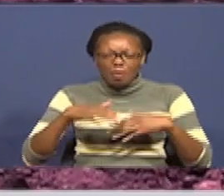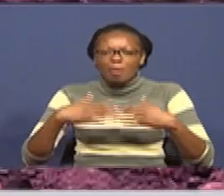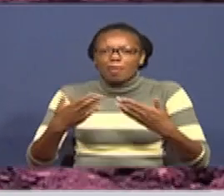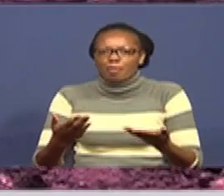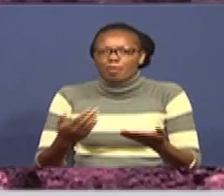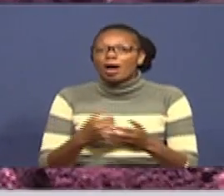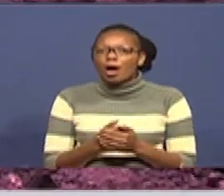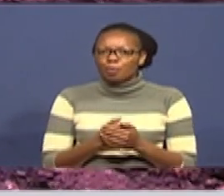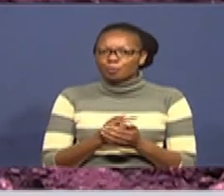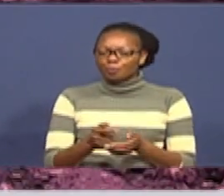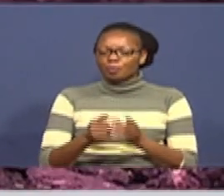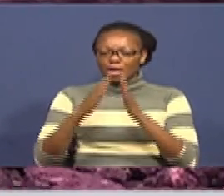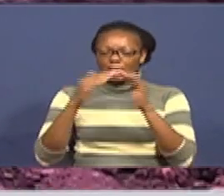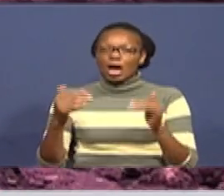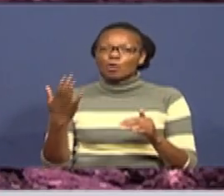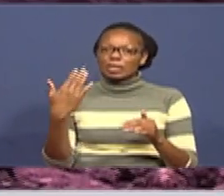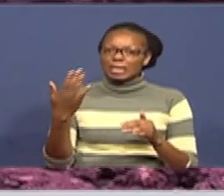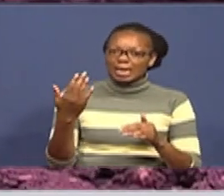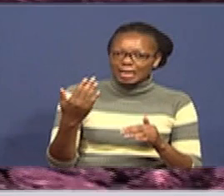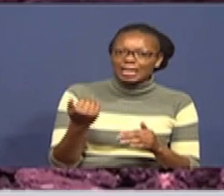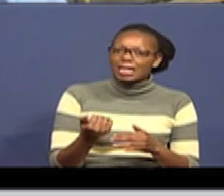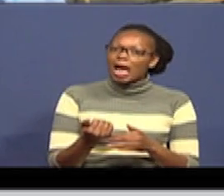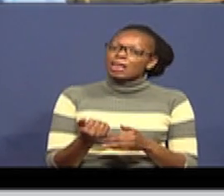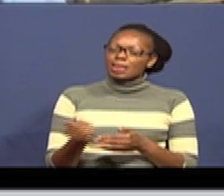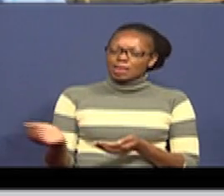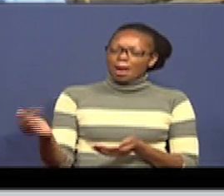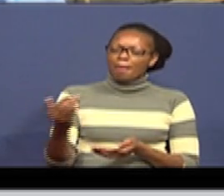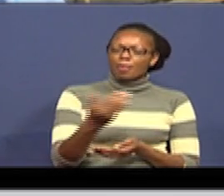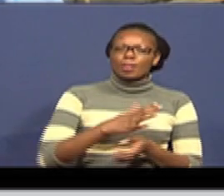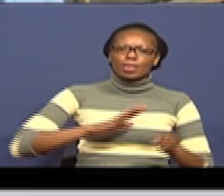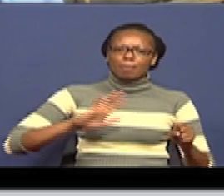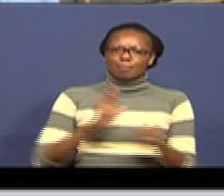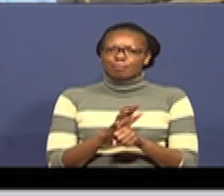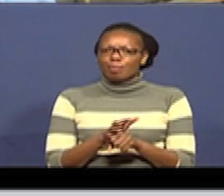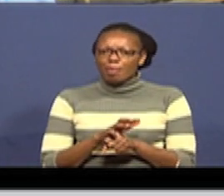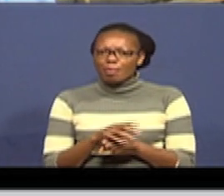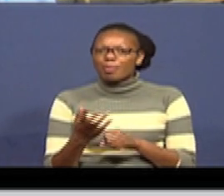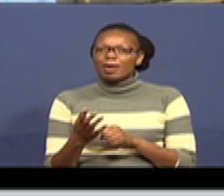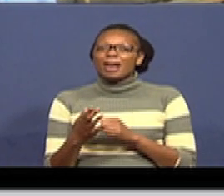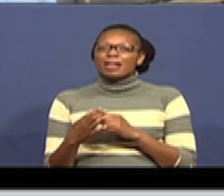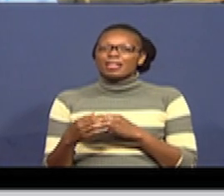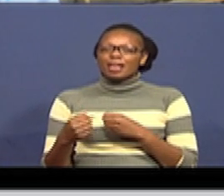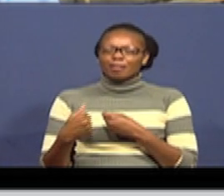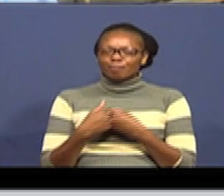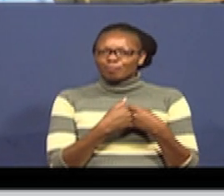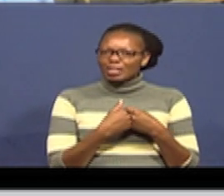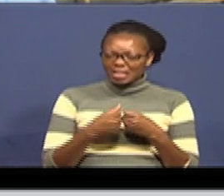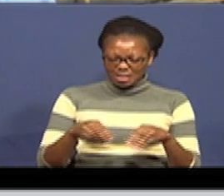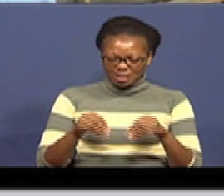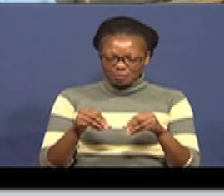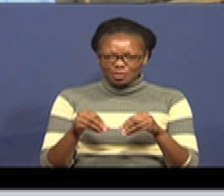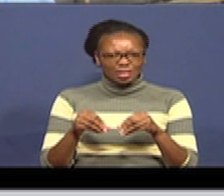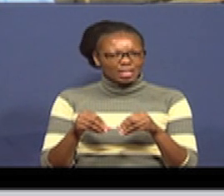badala kukabiliana na wadudu na magonjwa. Mavuno ni mengi kwenye greenhouse kwa hydroponics. Hapa